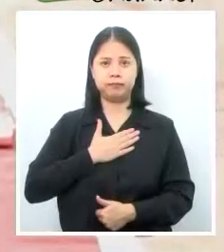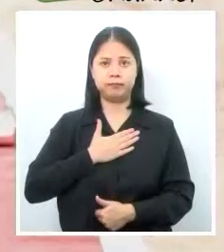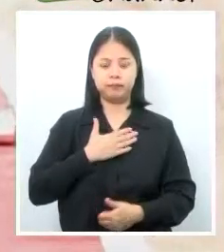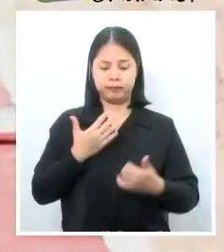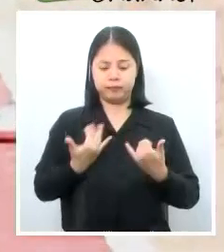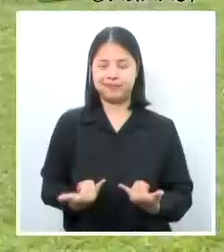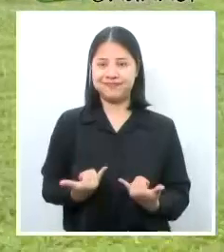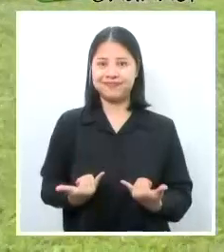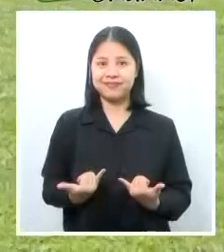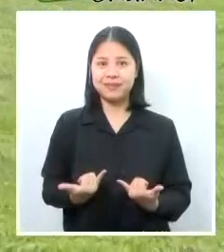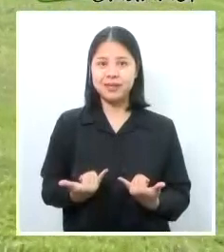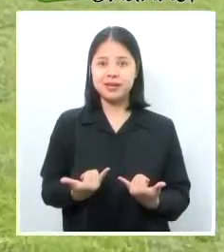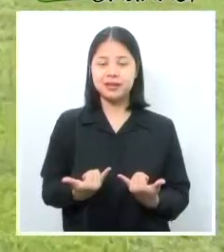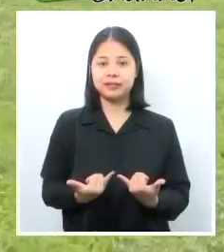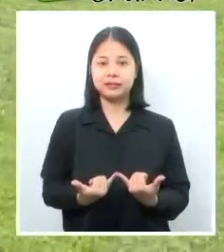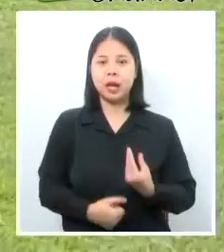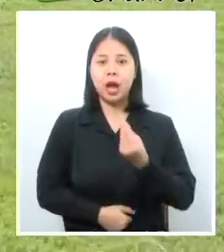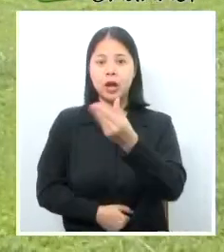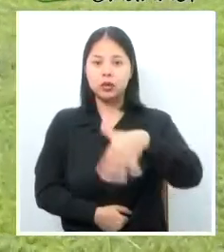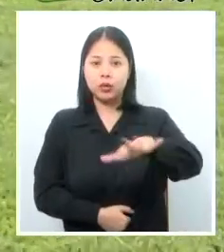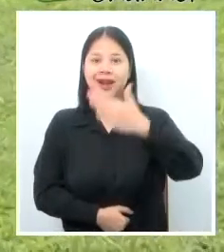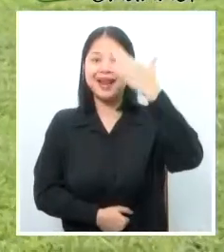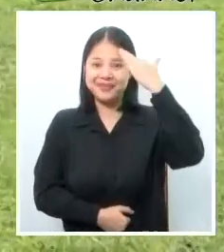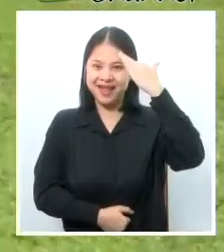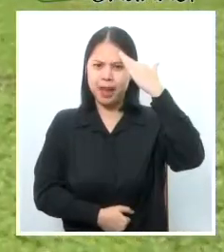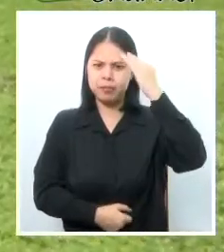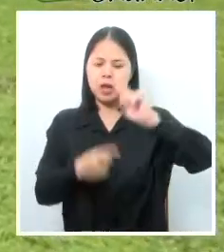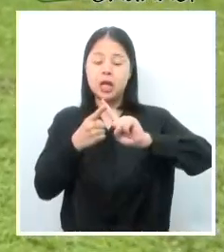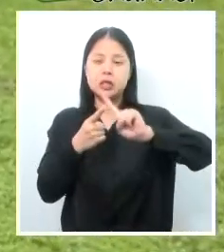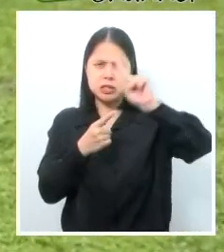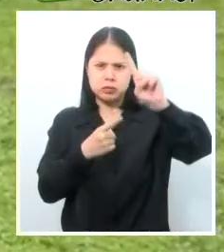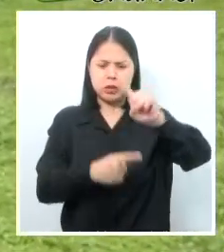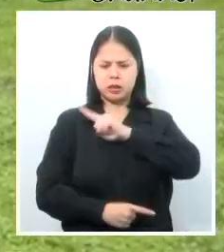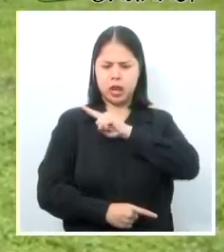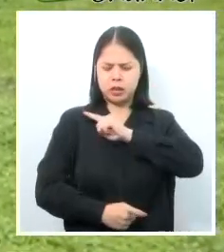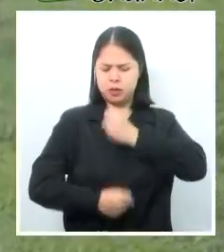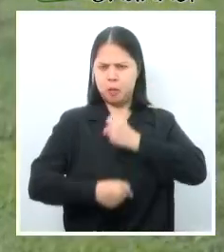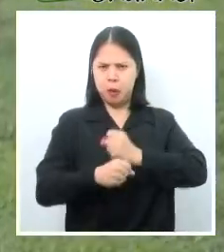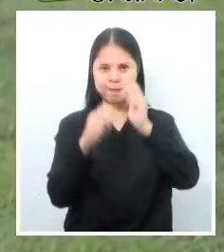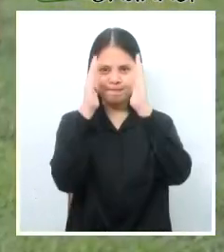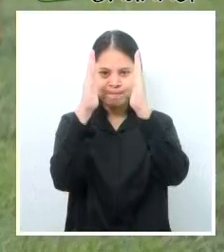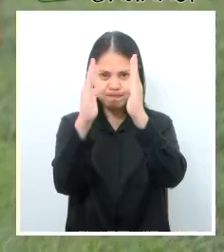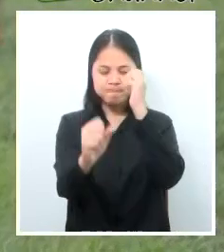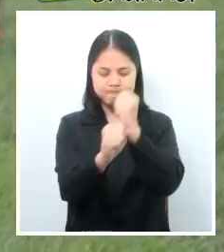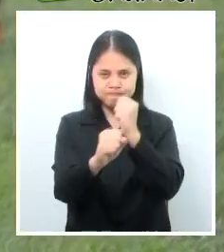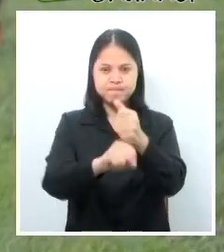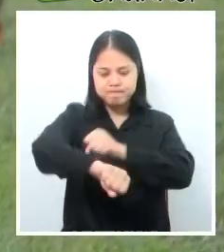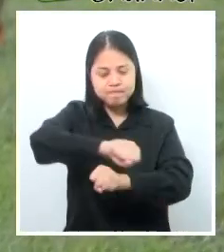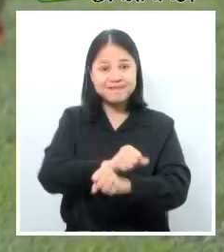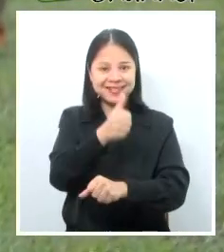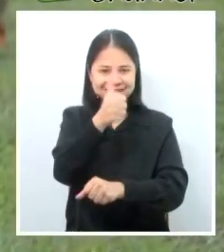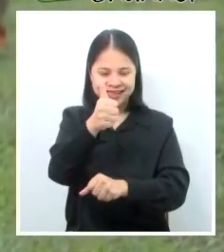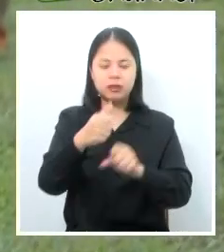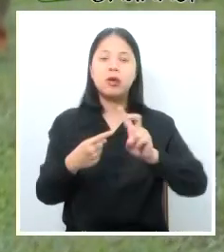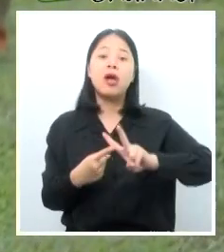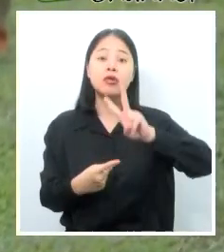าสนี้คือ 1. ขอให้มีความขยันขันแข็งในหน้าที่การงานของตน 2. ขอให้มี